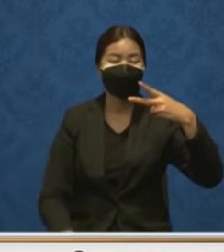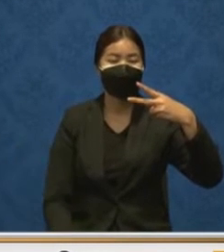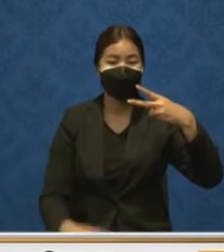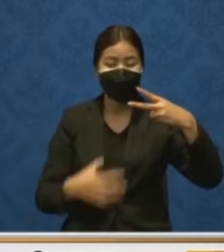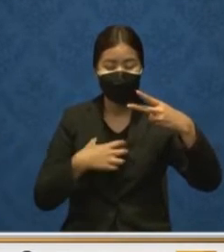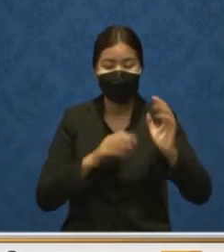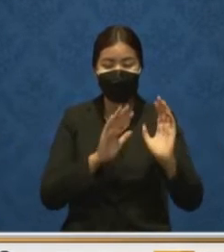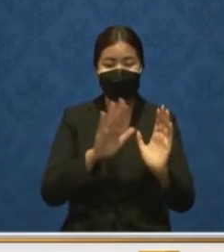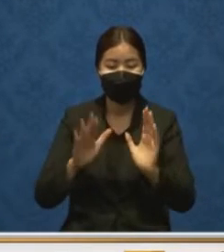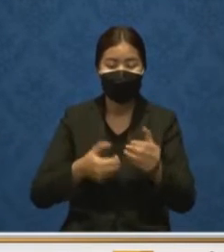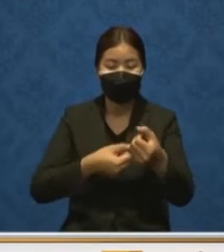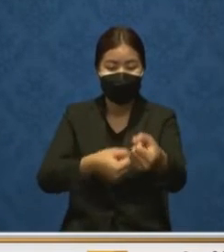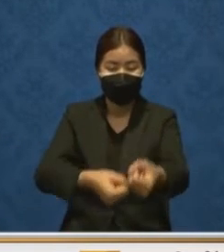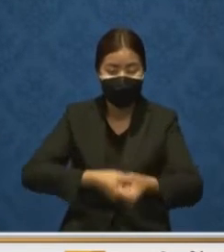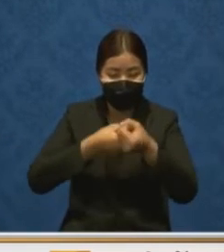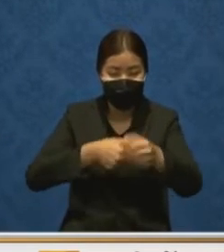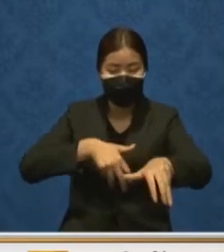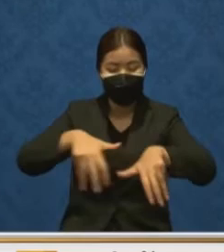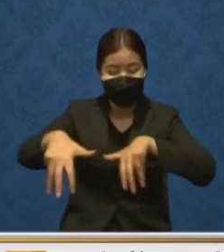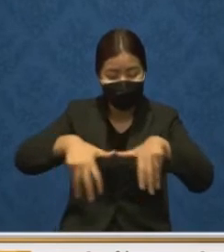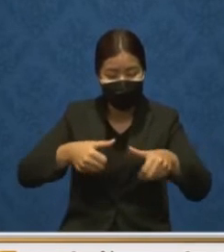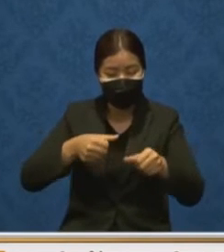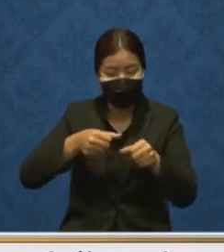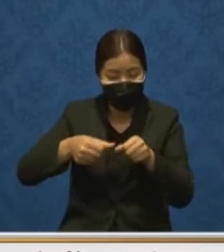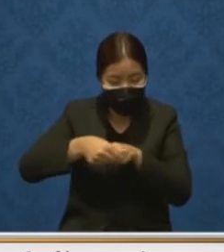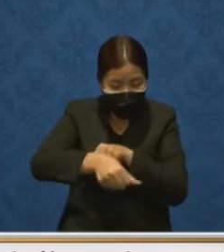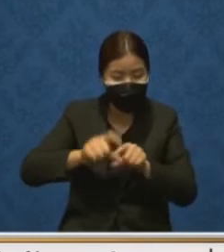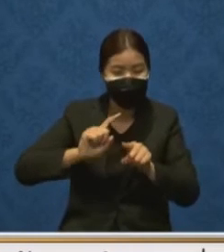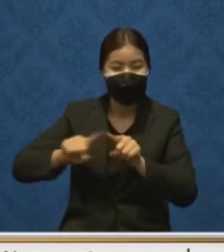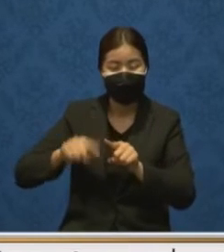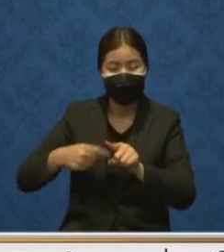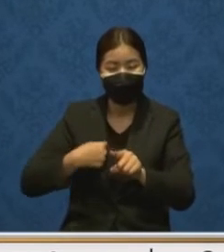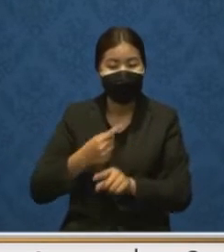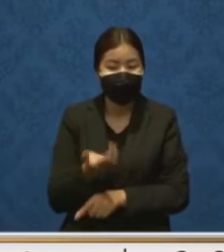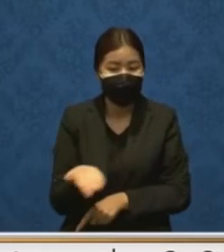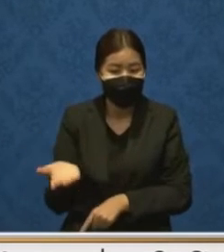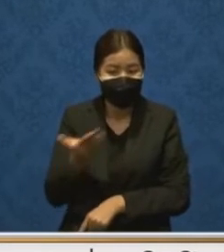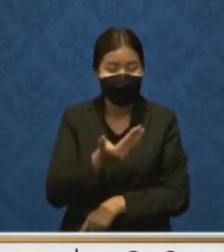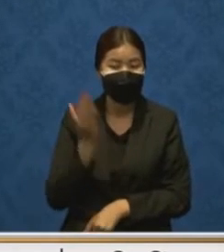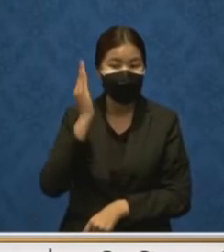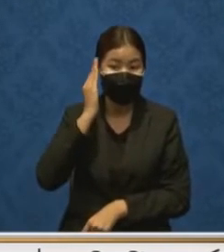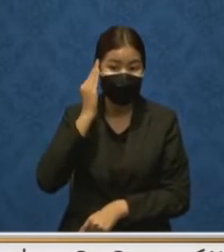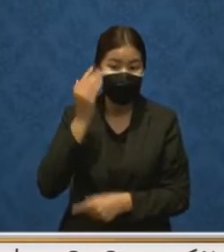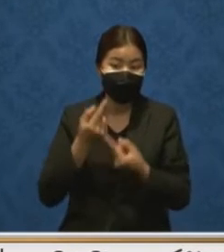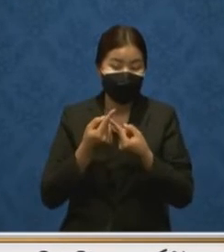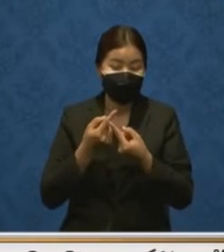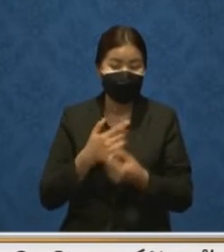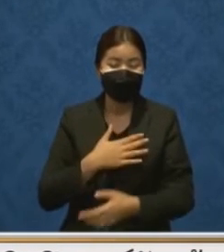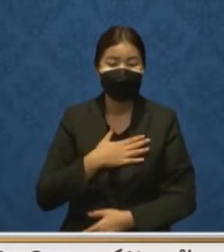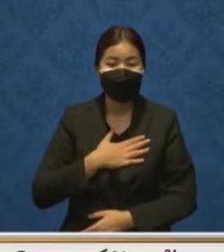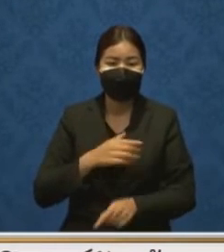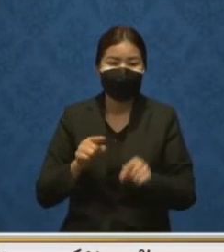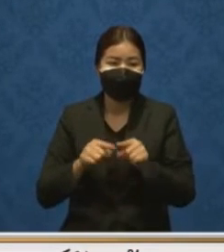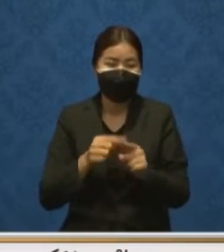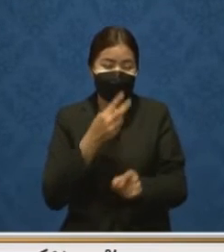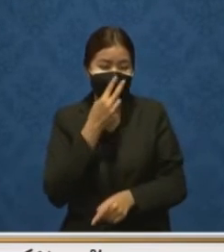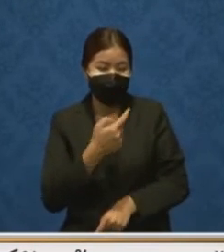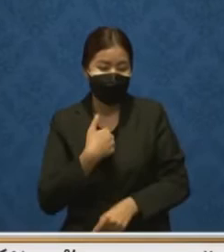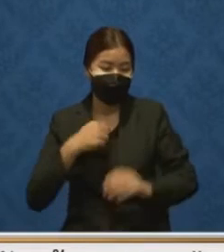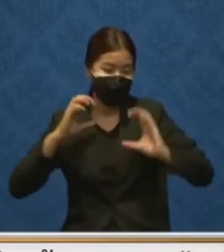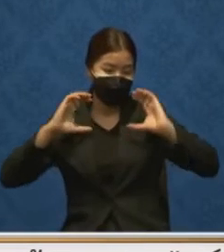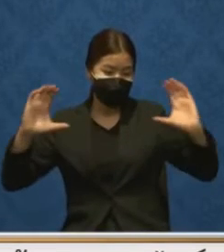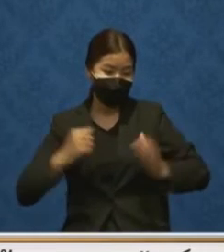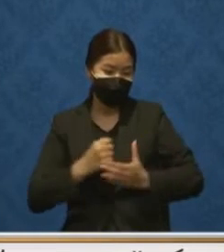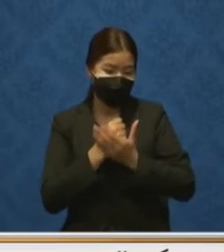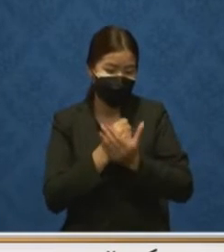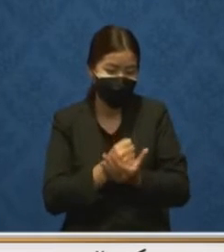ได้รับทราบไปพร้อมกันในเวลาเดียวกันแต่ว่ายังไรก็ตามไม่ได้แลวาเมอเป็เช่นนี้แล้วรัฐบาจะไม่